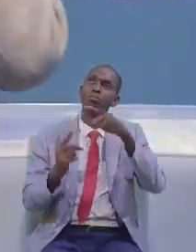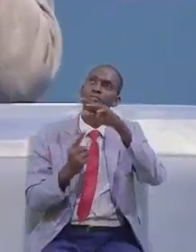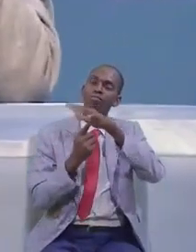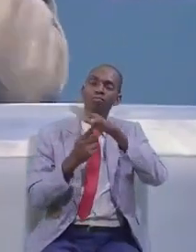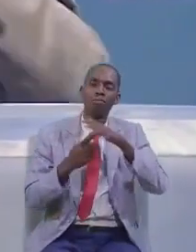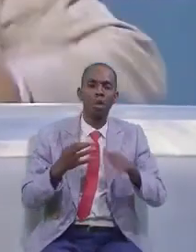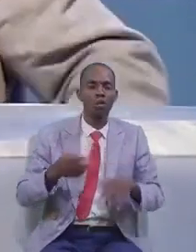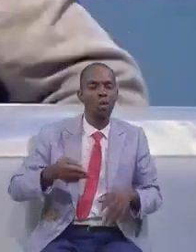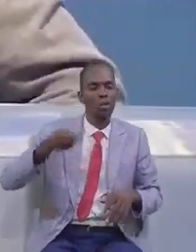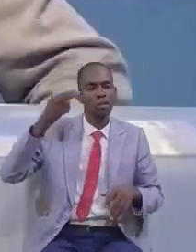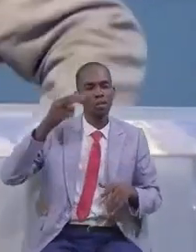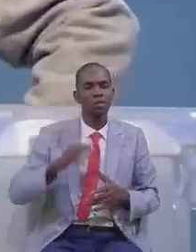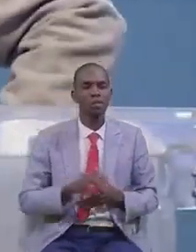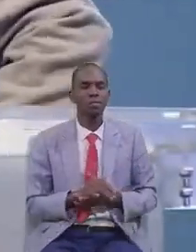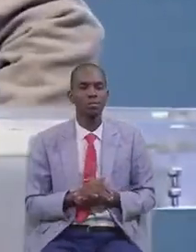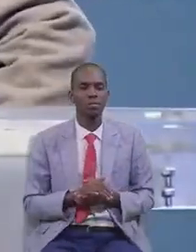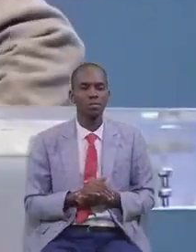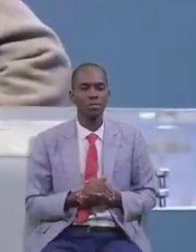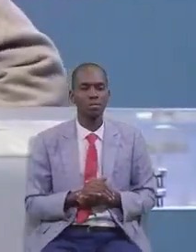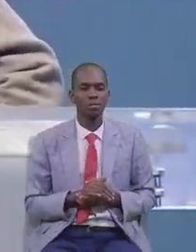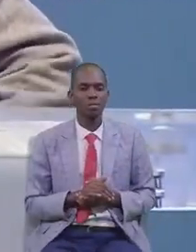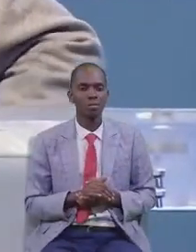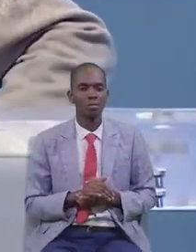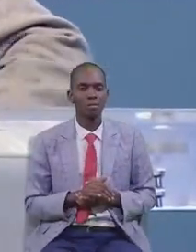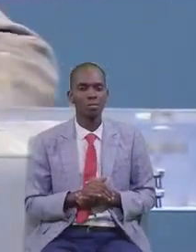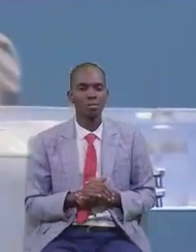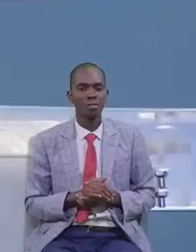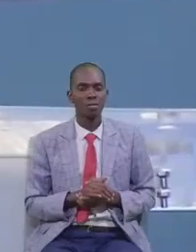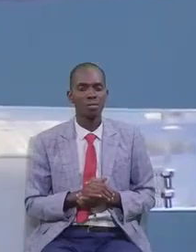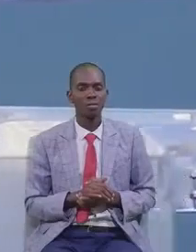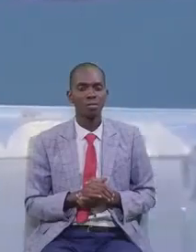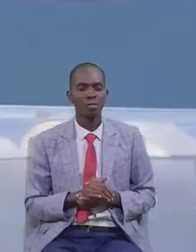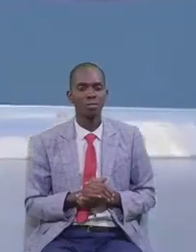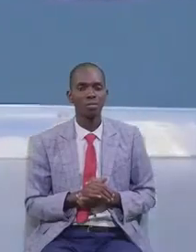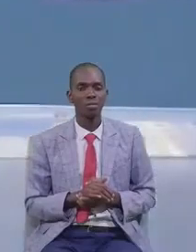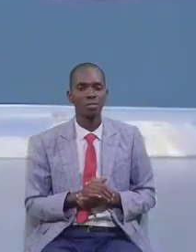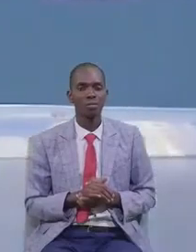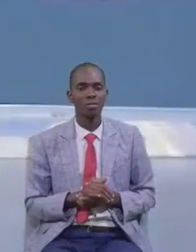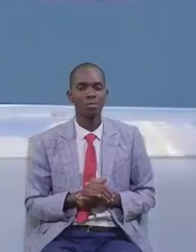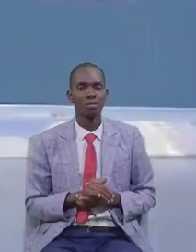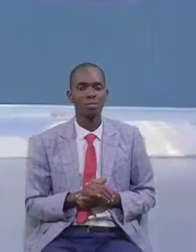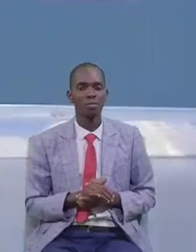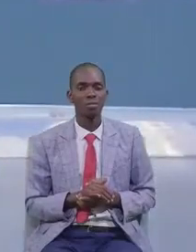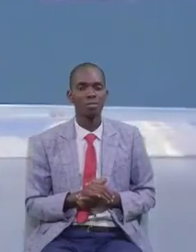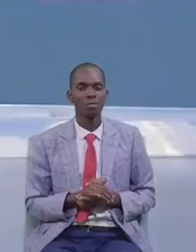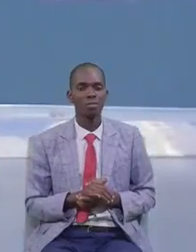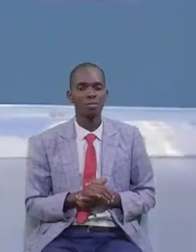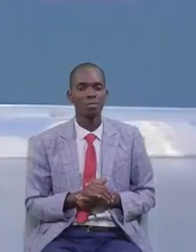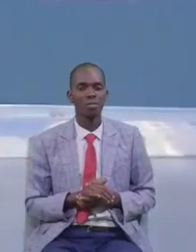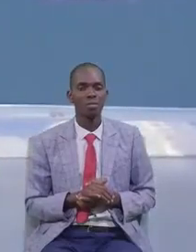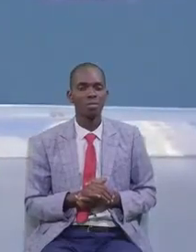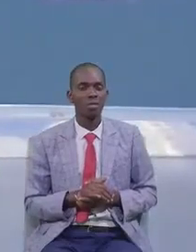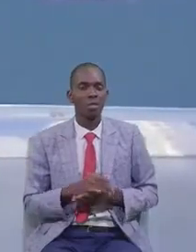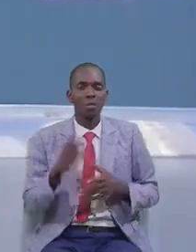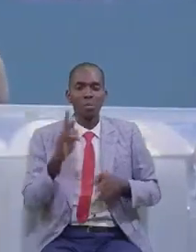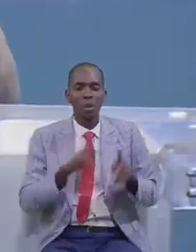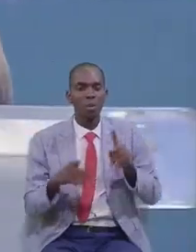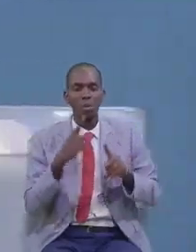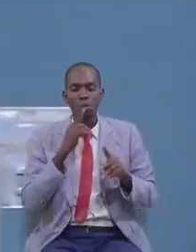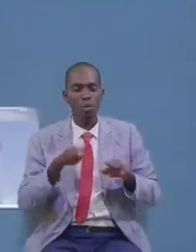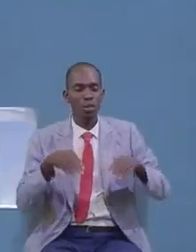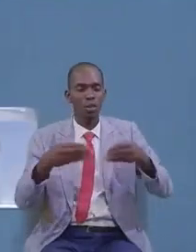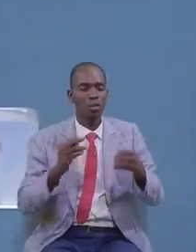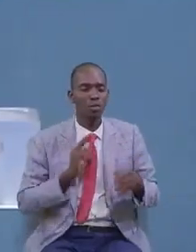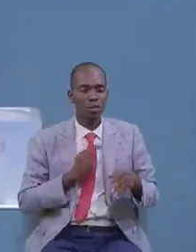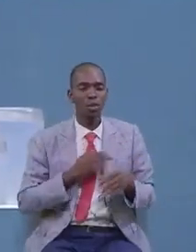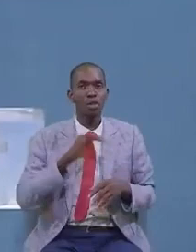తను తెలుసుకున్న దాన్ని ఆ విద్యార్థులకు ఇచ్చి తద్వారా వారు సాఫల్యత పొందాలని వారి నుంచి ఎదురు చూస్తూ ఉంటారు. Employers who employ us, they